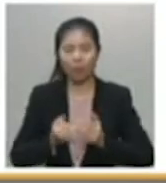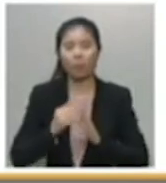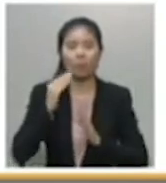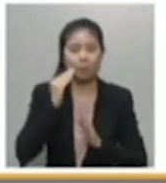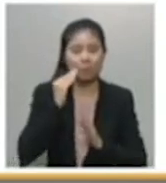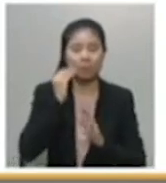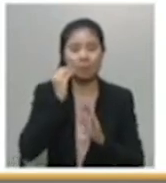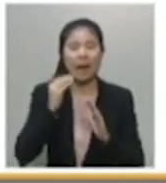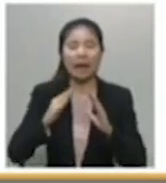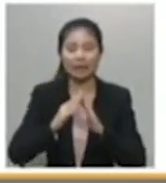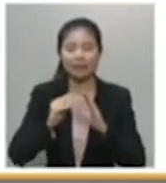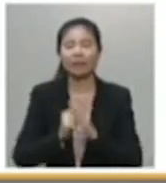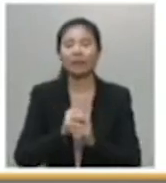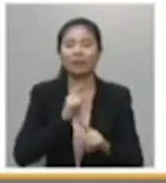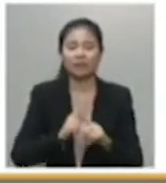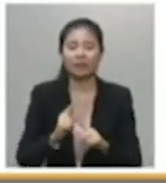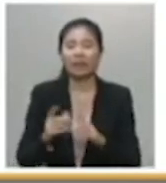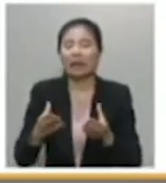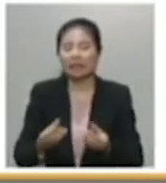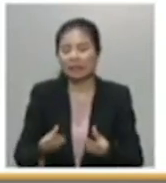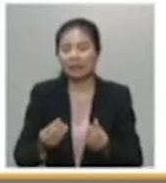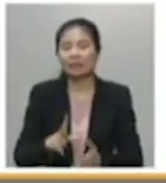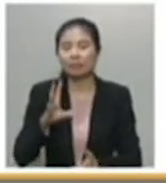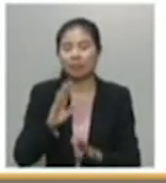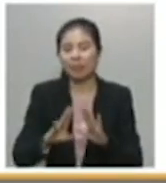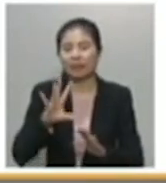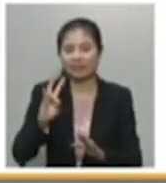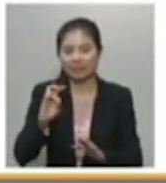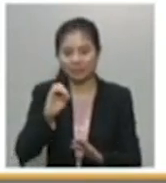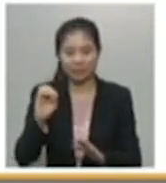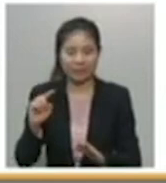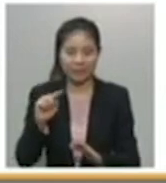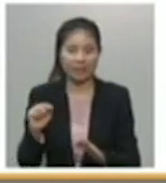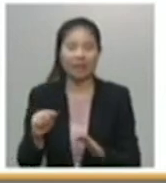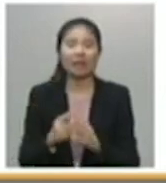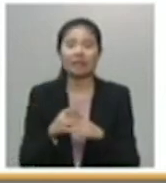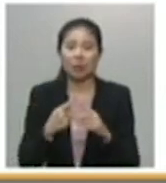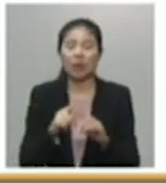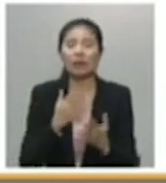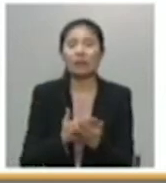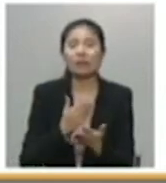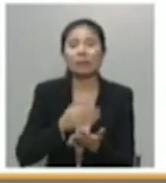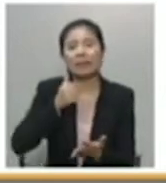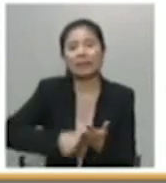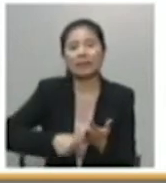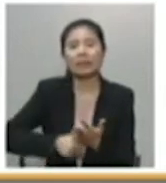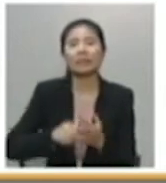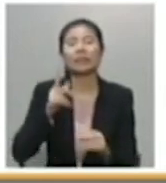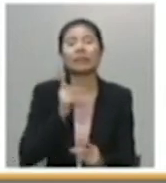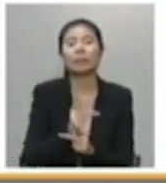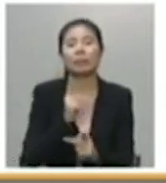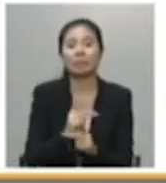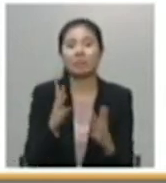วมทั้งหมดเกือบ 70% ในประเทศแต่เราแทบจะไม่เก็บภาษีจากคนกลุ่มนี้เลยนะครับซึ่งในส่วนของตร